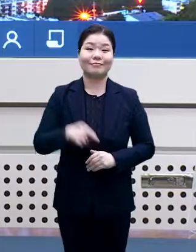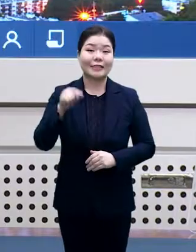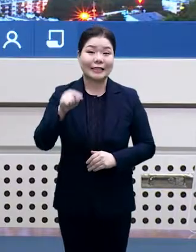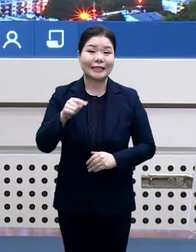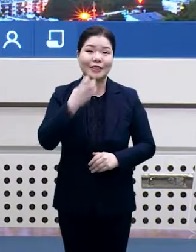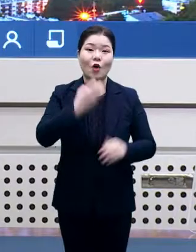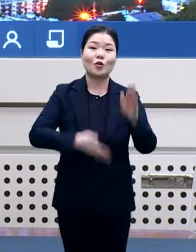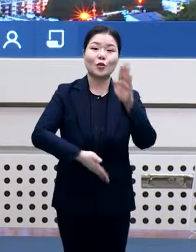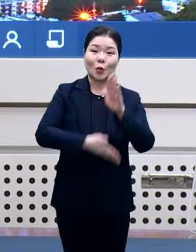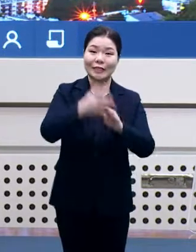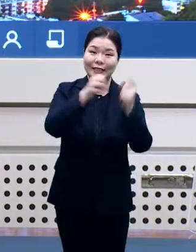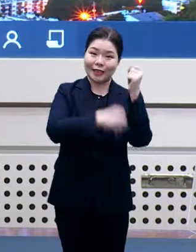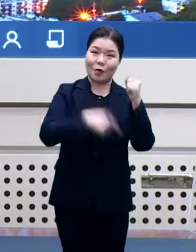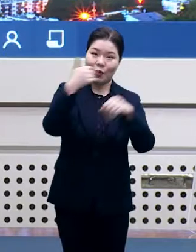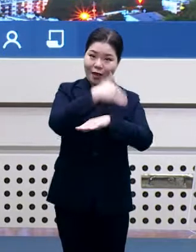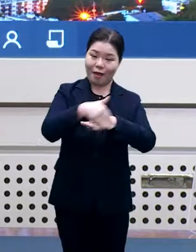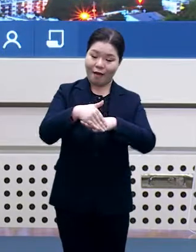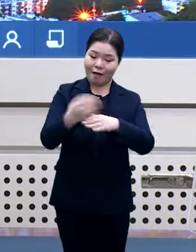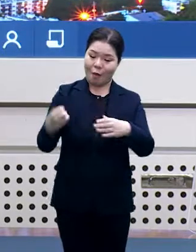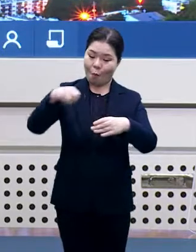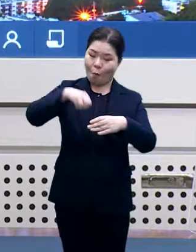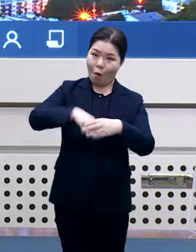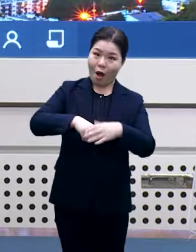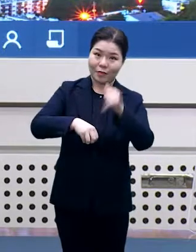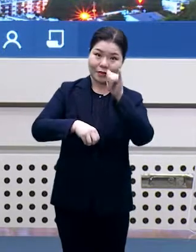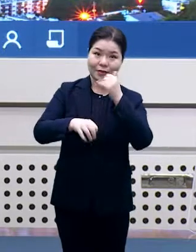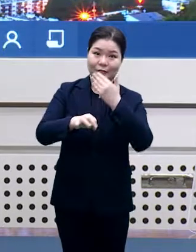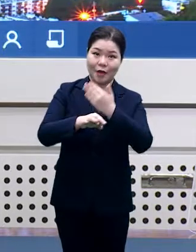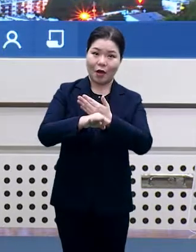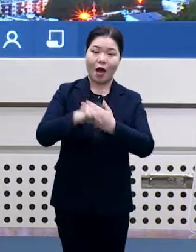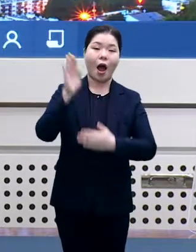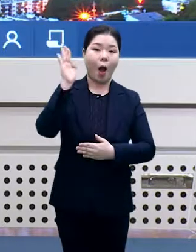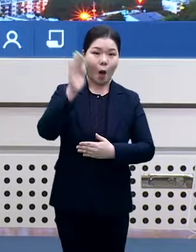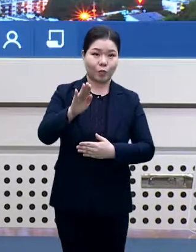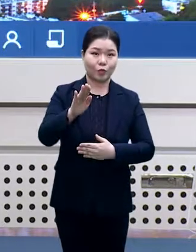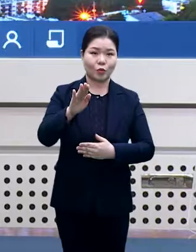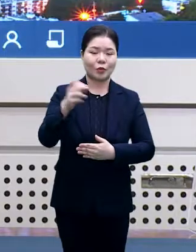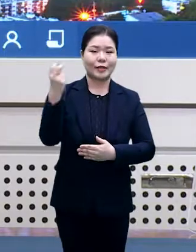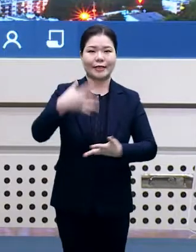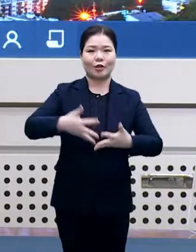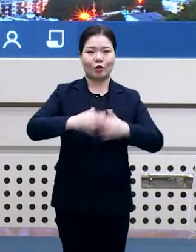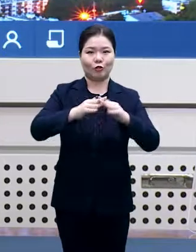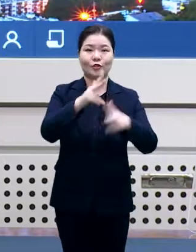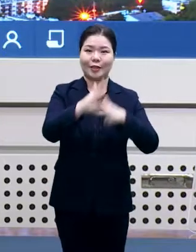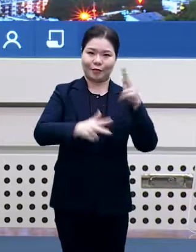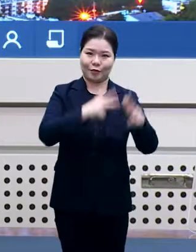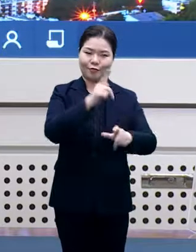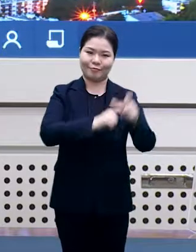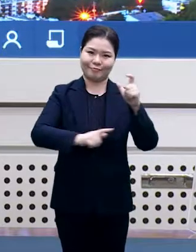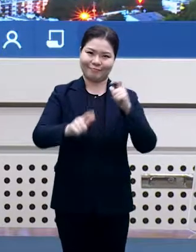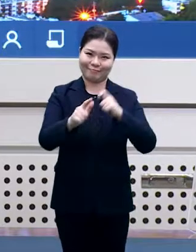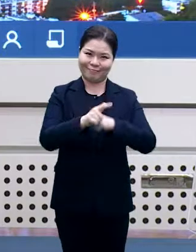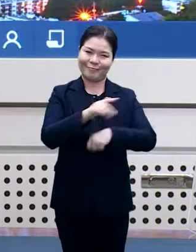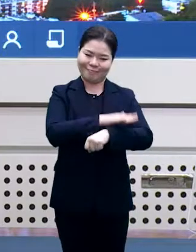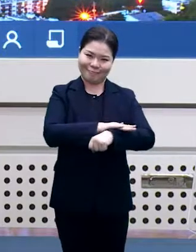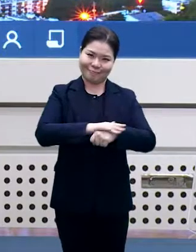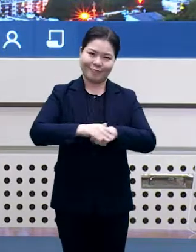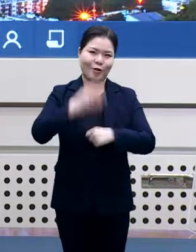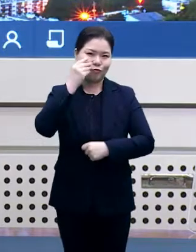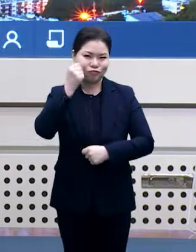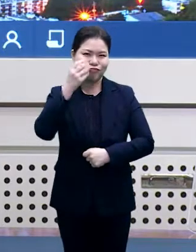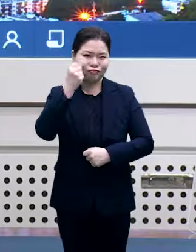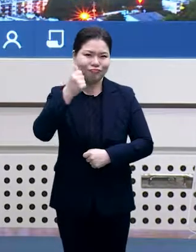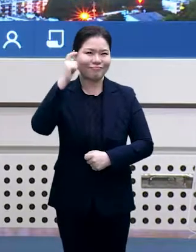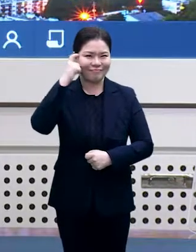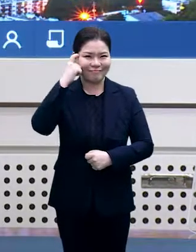그 서울 도시 기본 계획에 반영되면은 재건축 사업에도 활력이 붙을